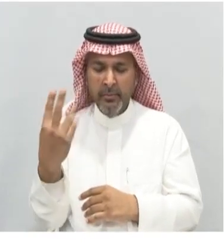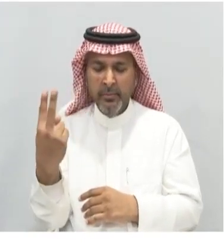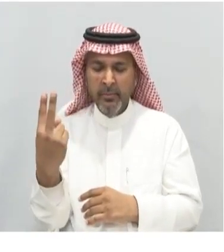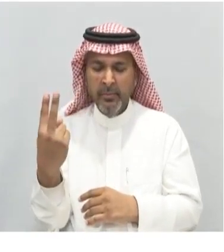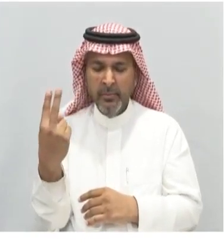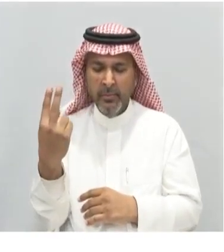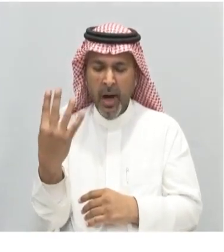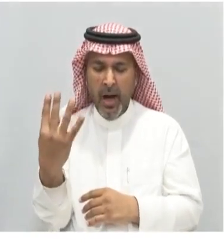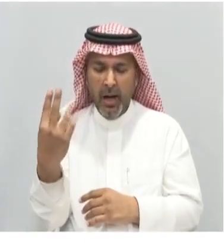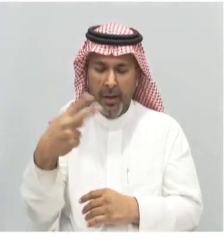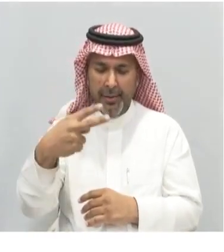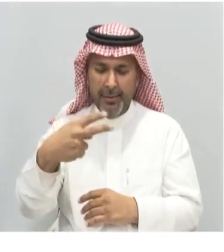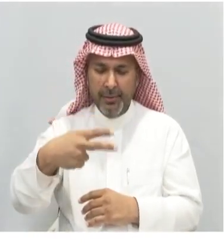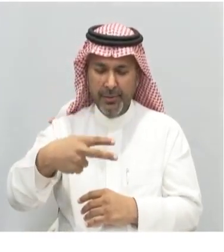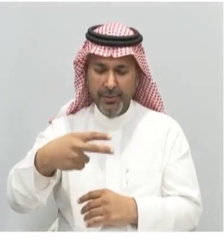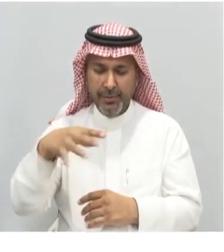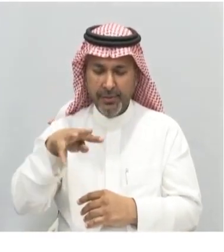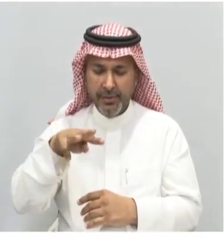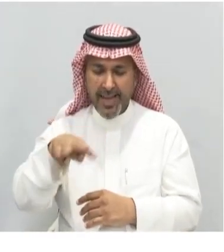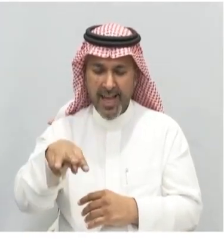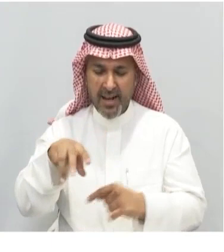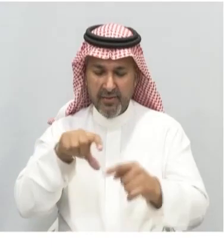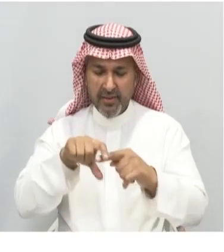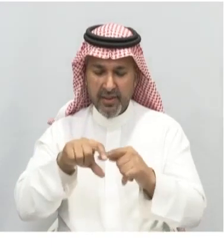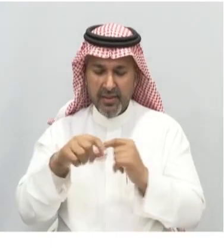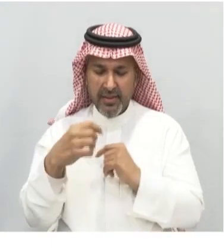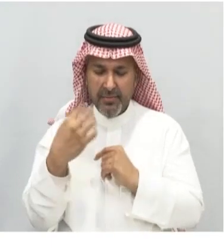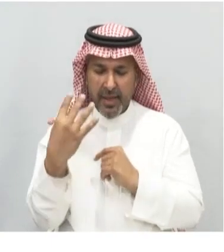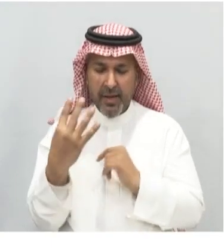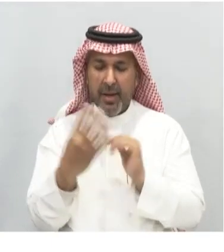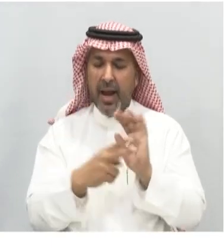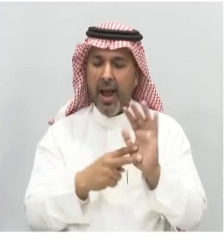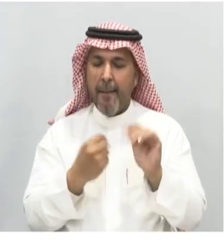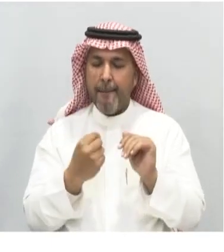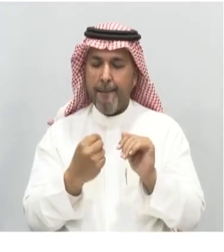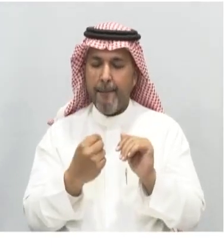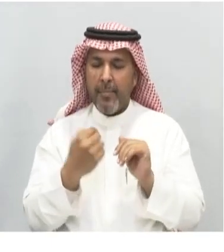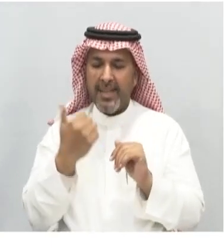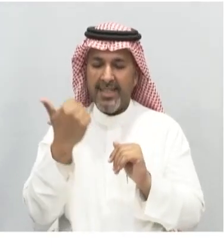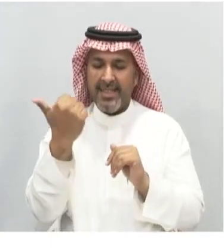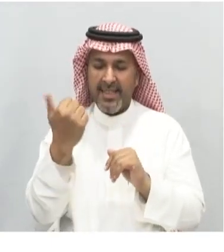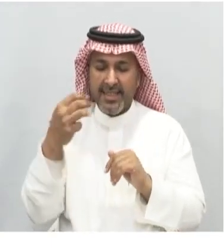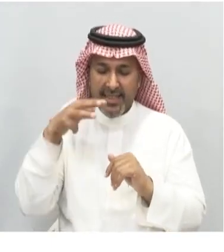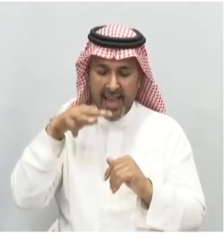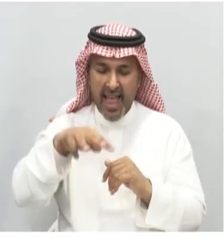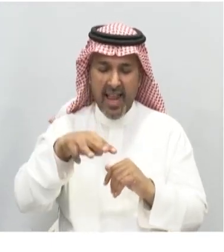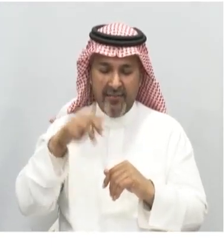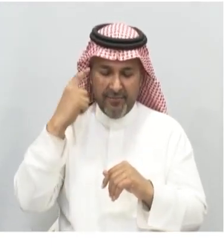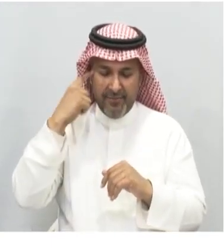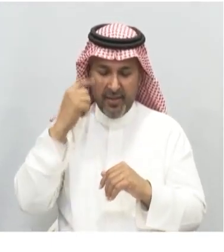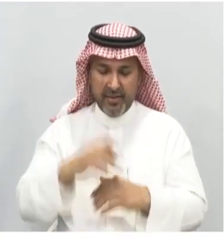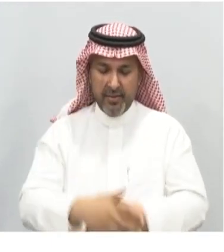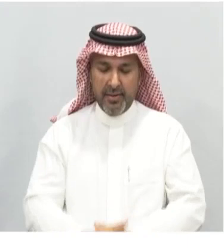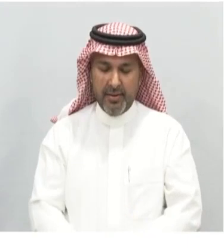ت 4 = 6 ولدينا ثلاثه اصفار هنا اضيفها هنا فيصبح الاجابه 6000 بهذا الشكل